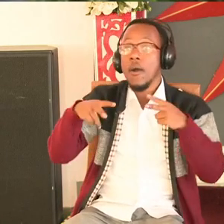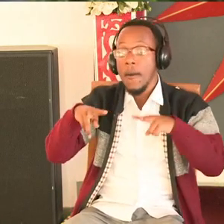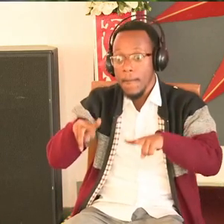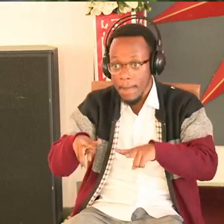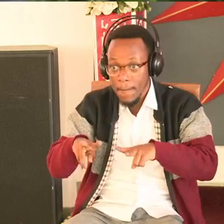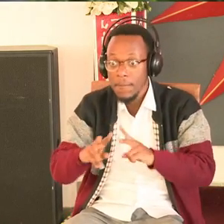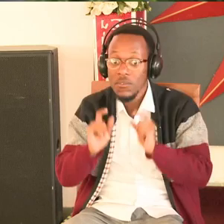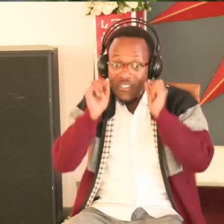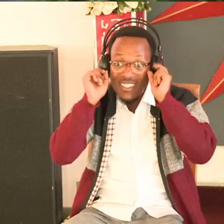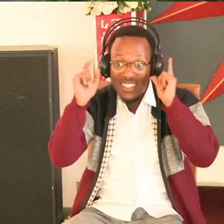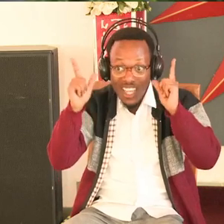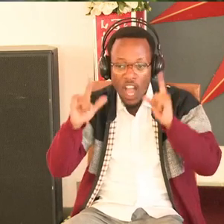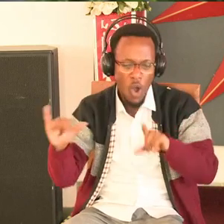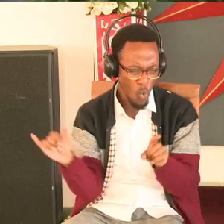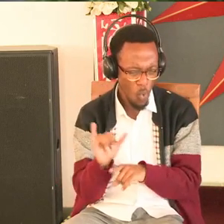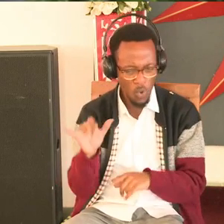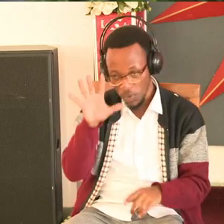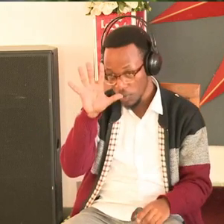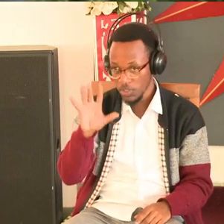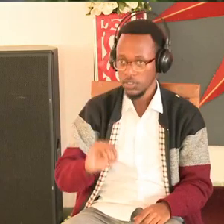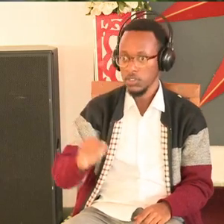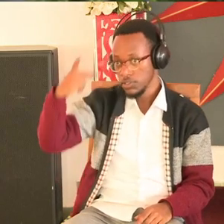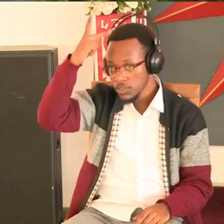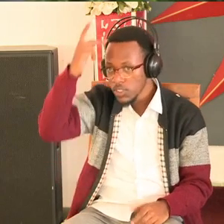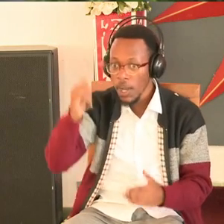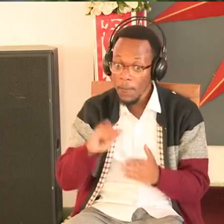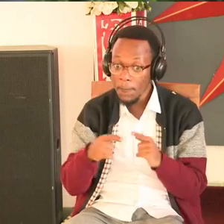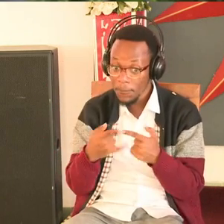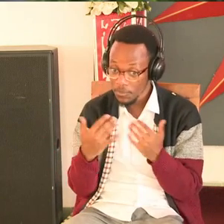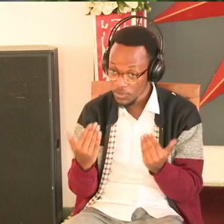bwa Pentecote ariko ubu noneho